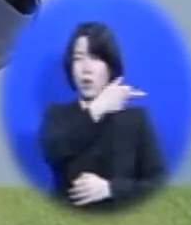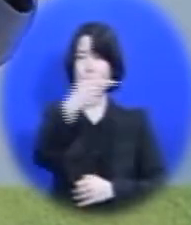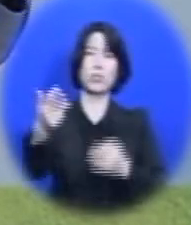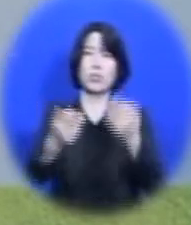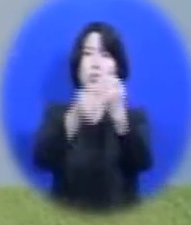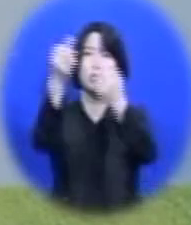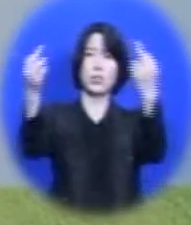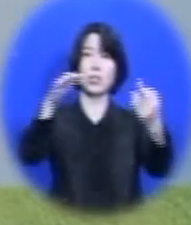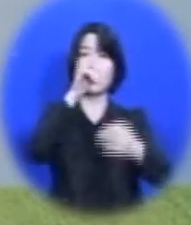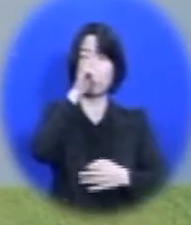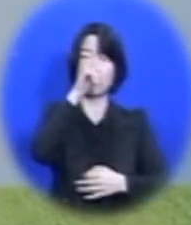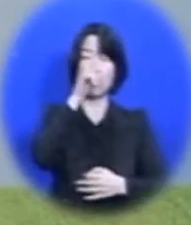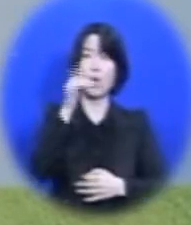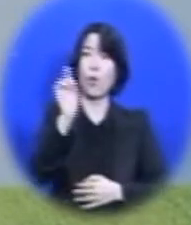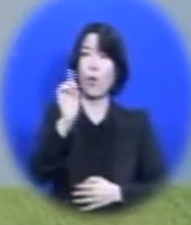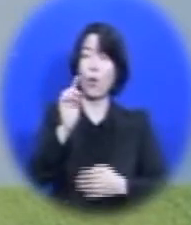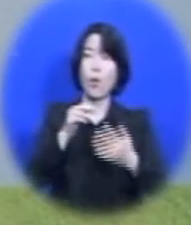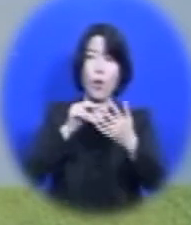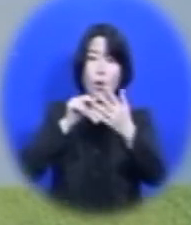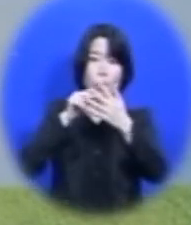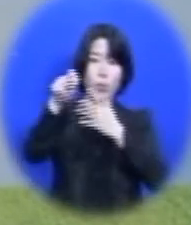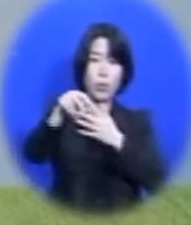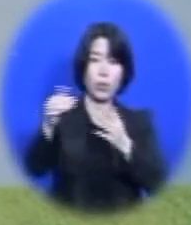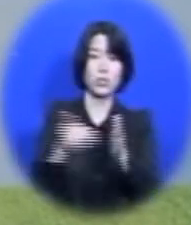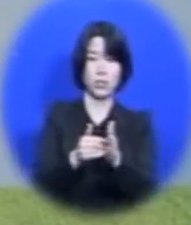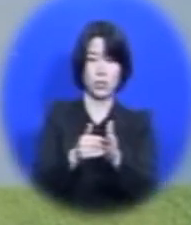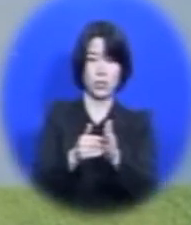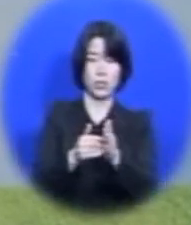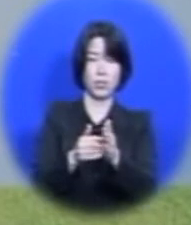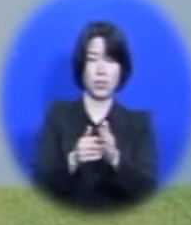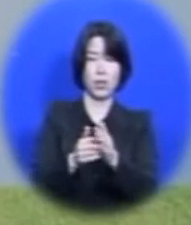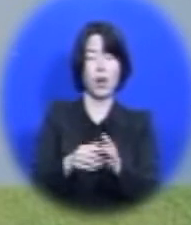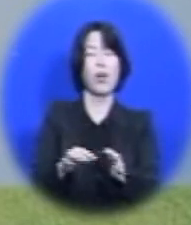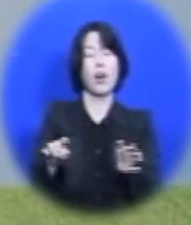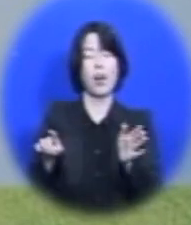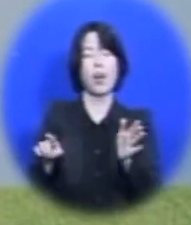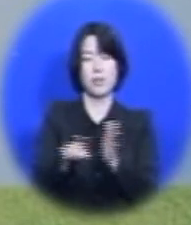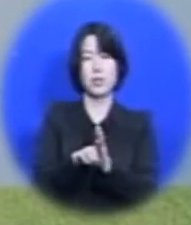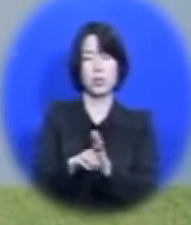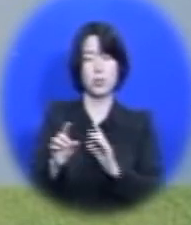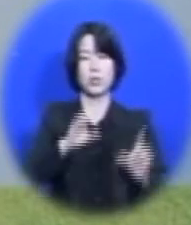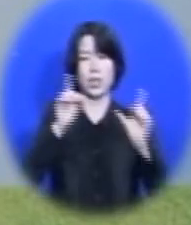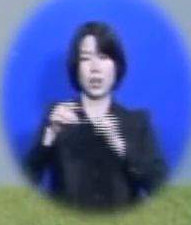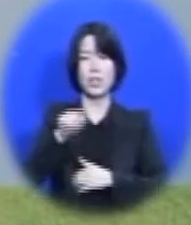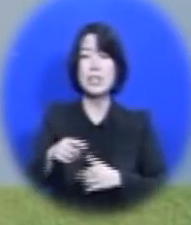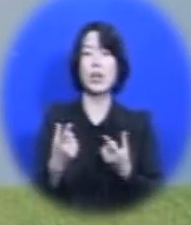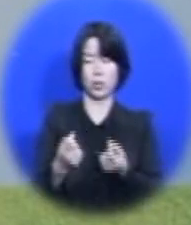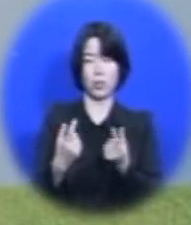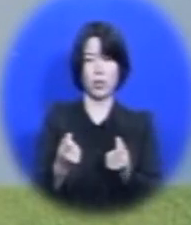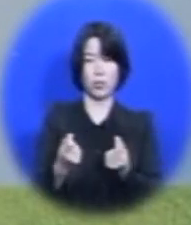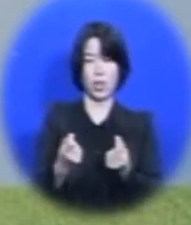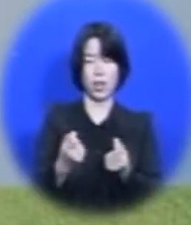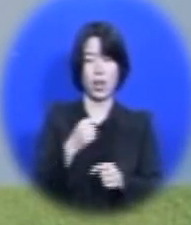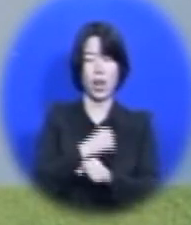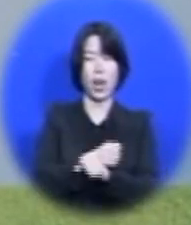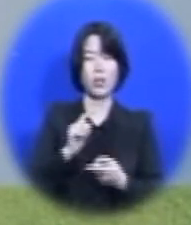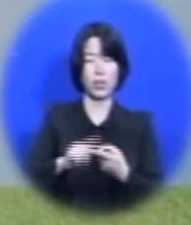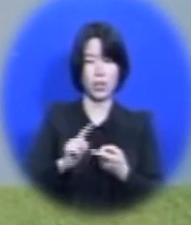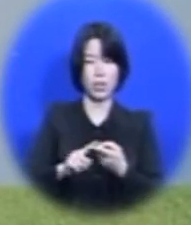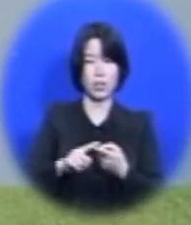펼쳐져 있었는데 어느덧 산을 관통해 지나간 겁니다. 믿음으로 사는 것이 이와 같은 것이구나 하는 것을